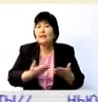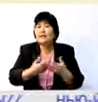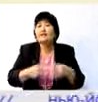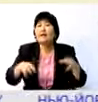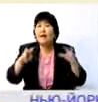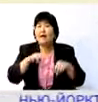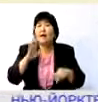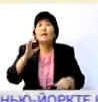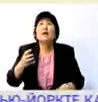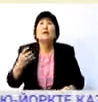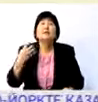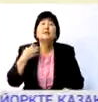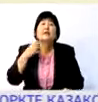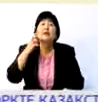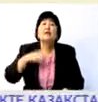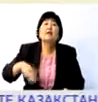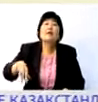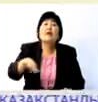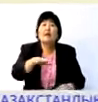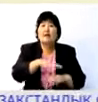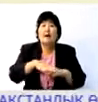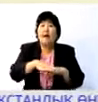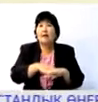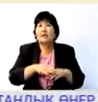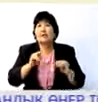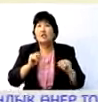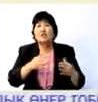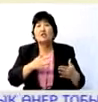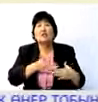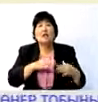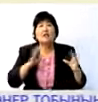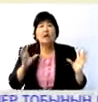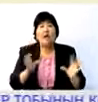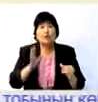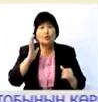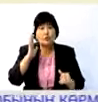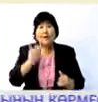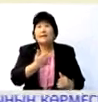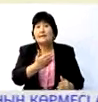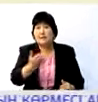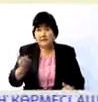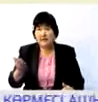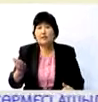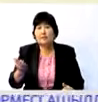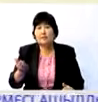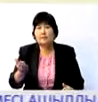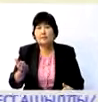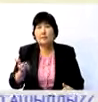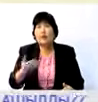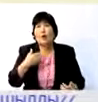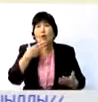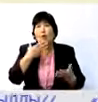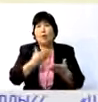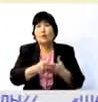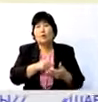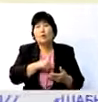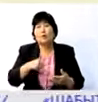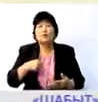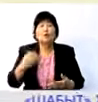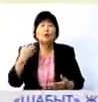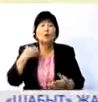қаралмақ. Сыр елінің халқының шын жанашыры болсаңыздар, сіздер өздеріңізді осы